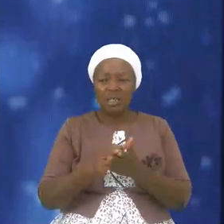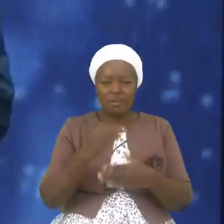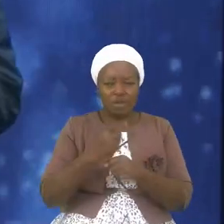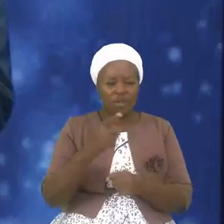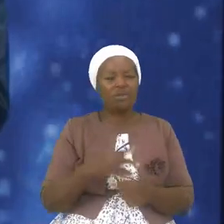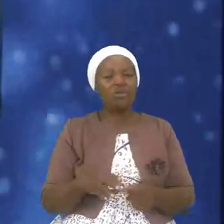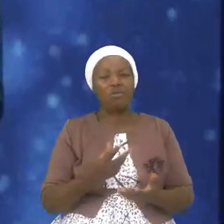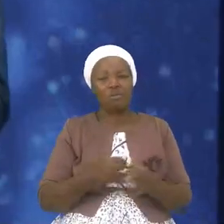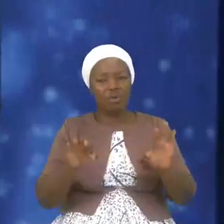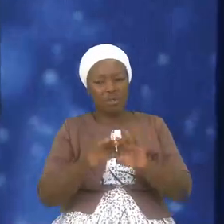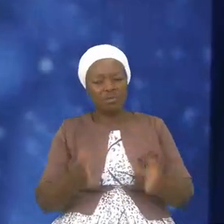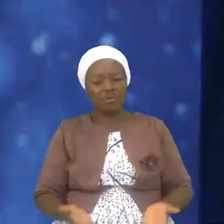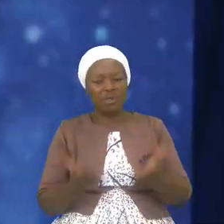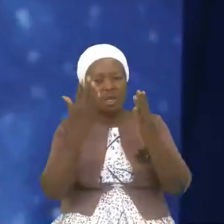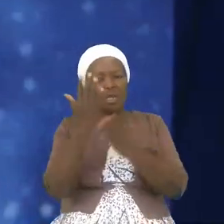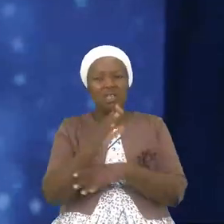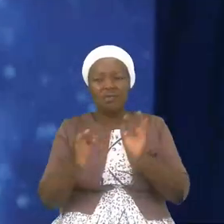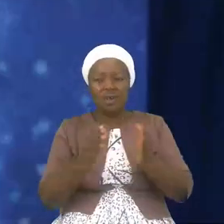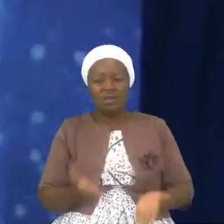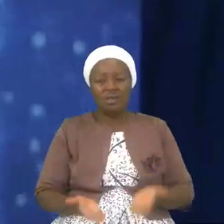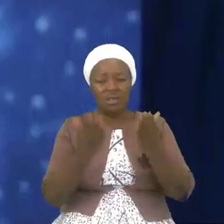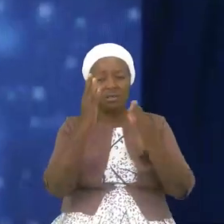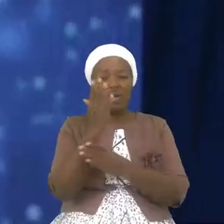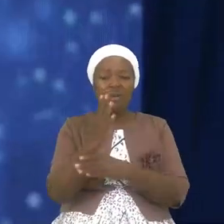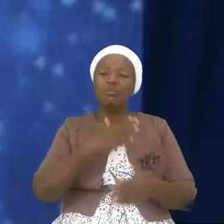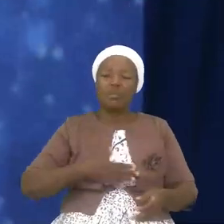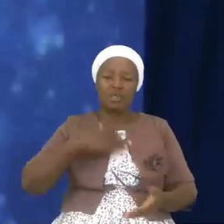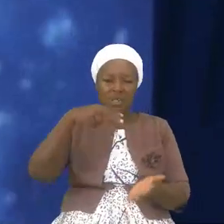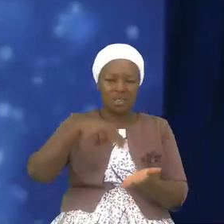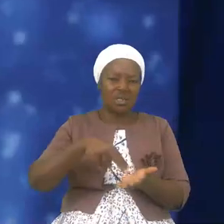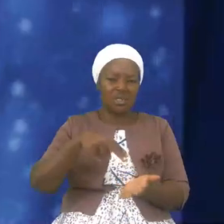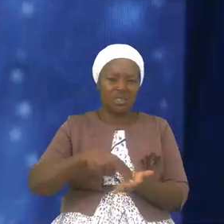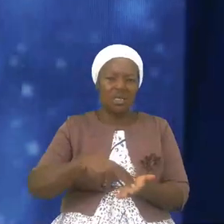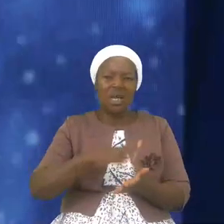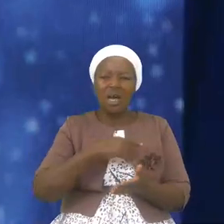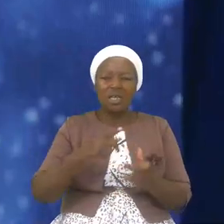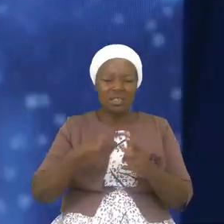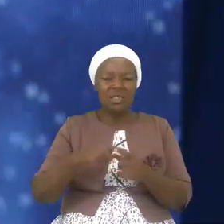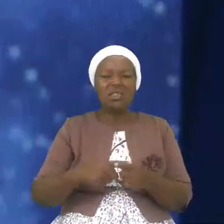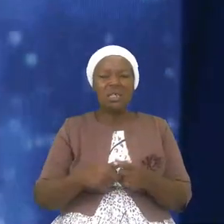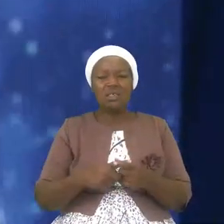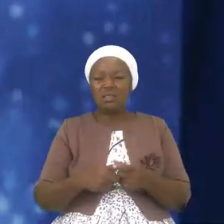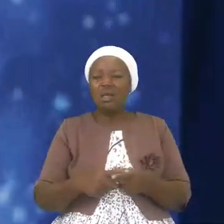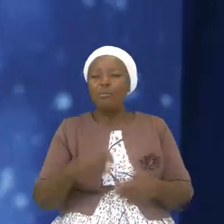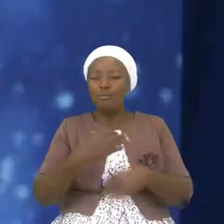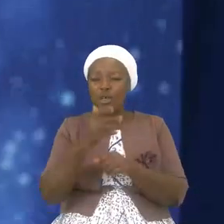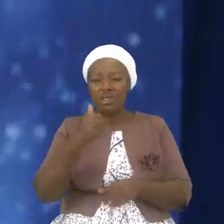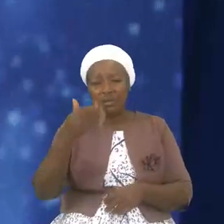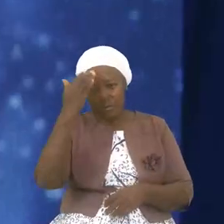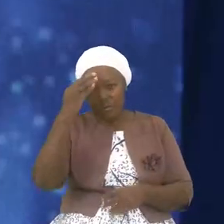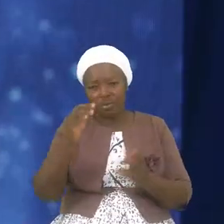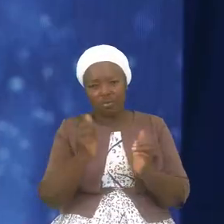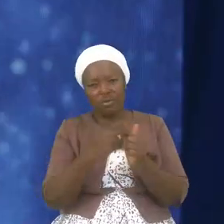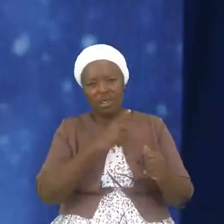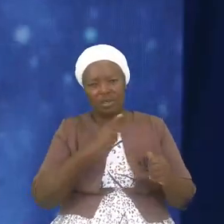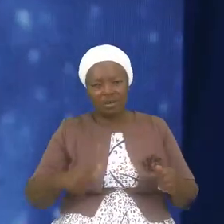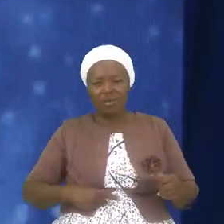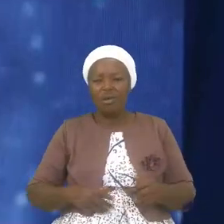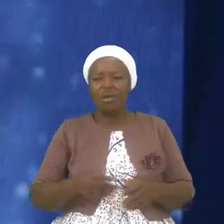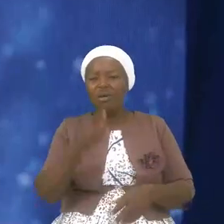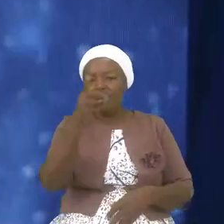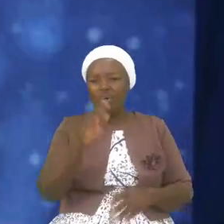digne. Lève cette main, si tu lèves ta main, mets-toi debout. Et identifie-toi au Seigneur, merci là-bas, que Dieu te